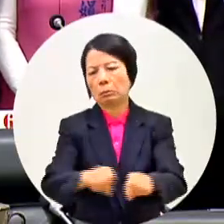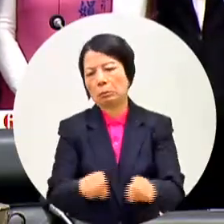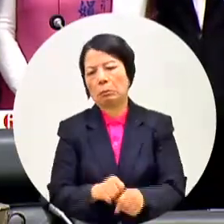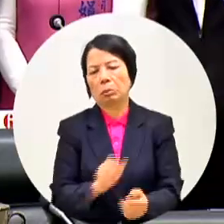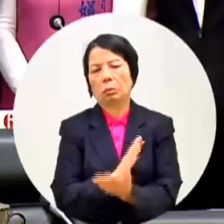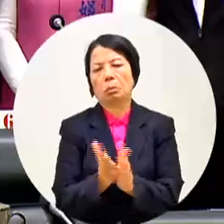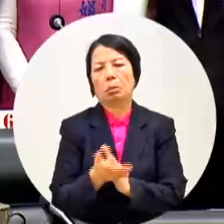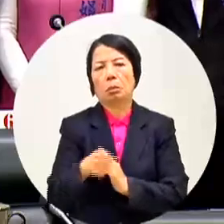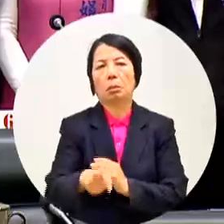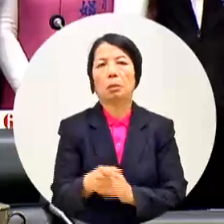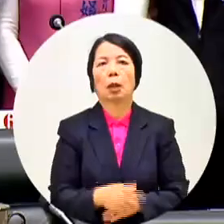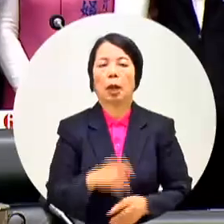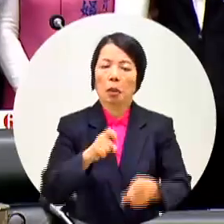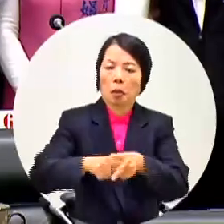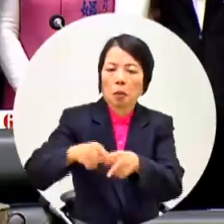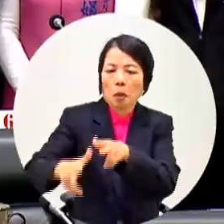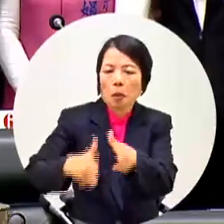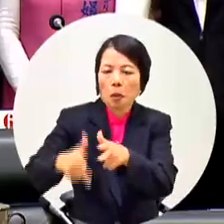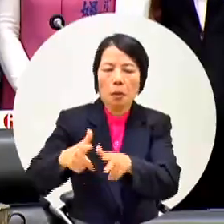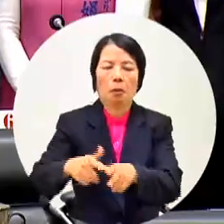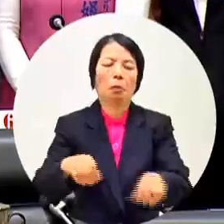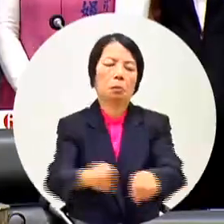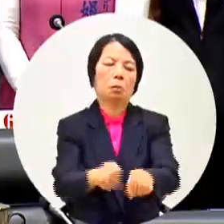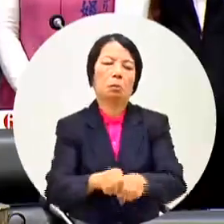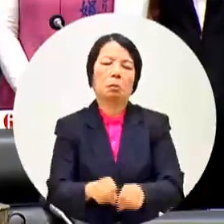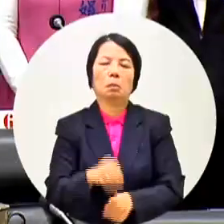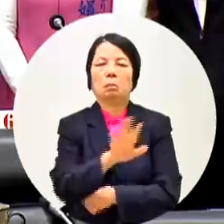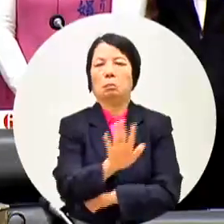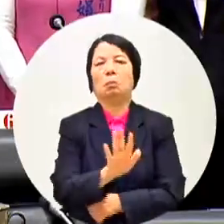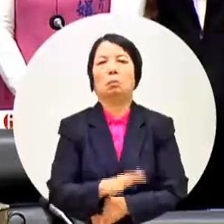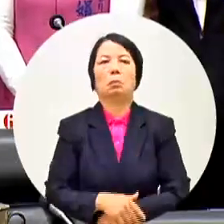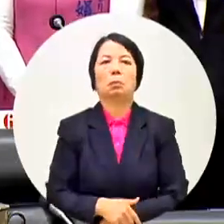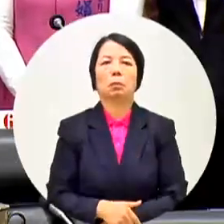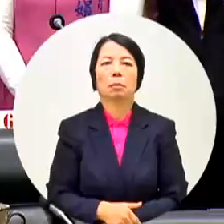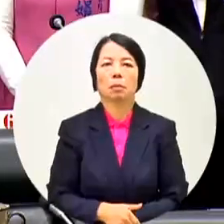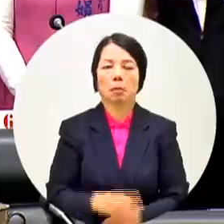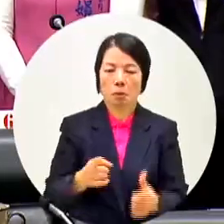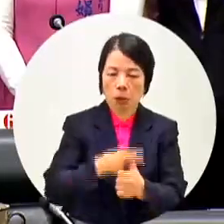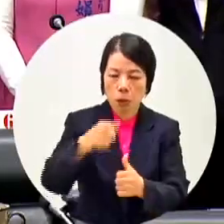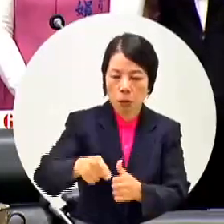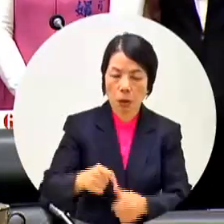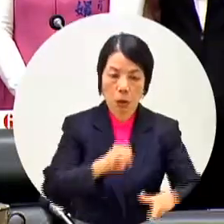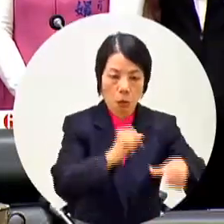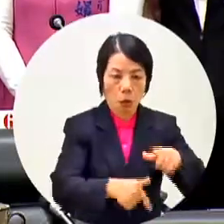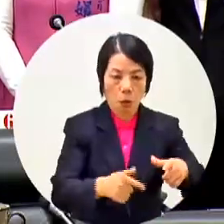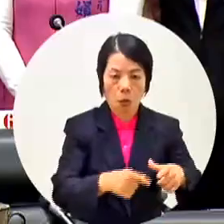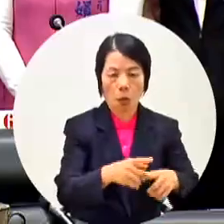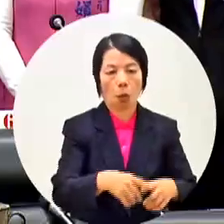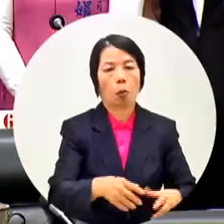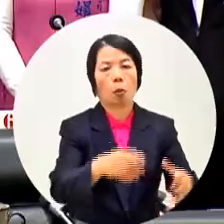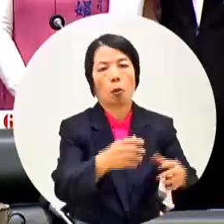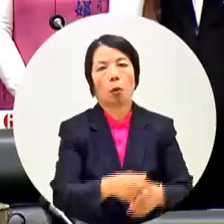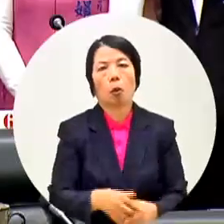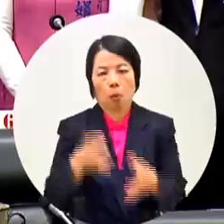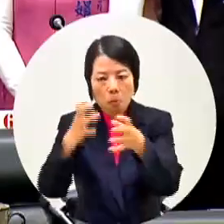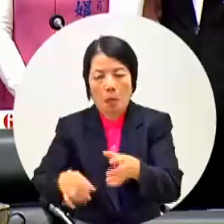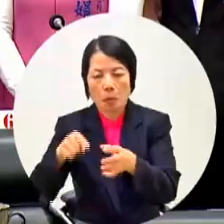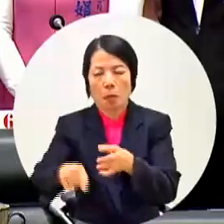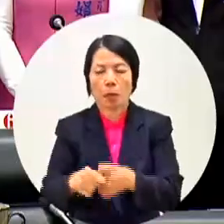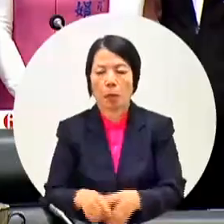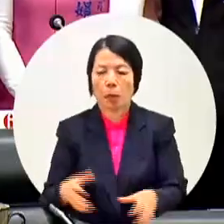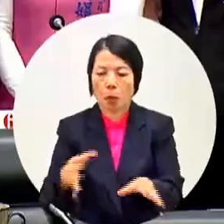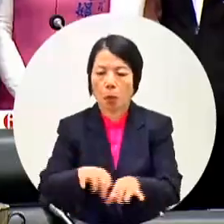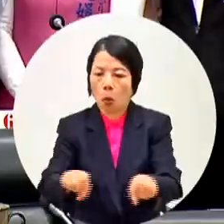管线，试想从这间公司来到高雄以后，埋下去以后，有没有去检测过